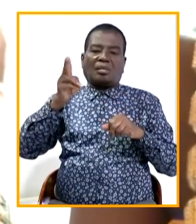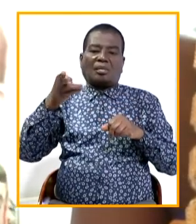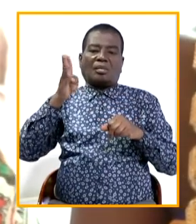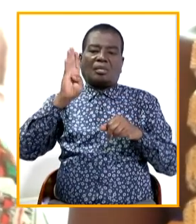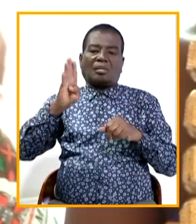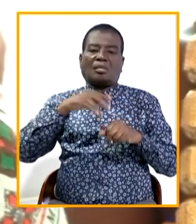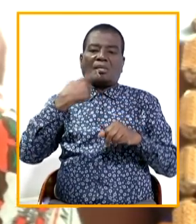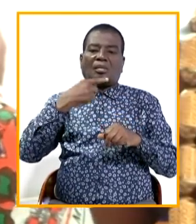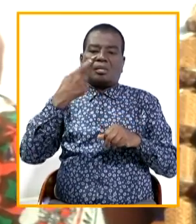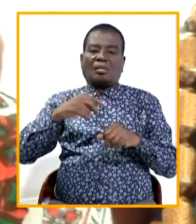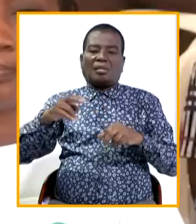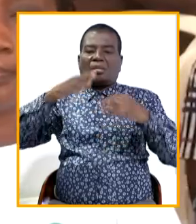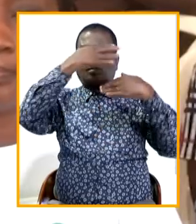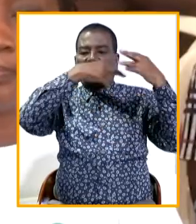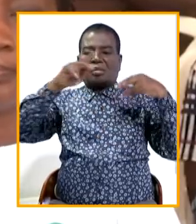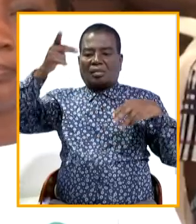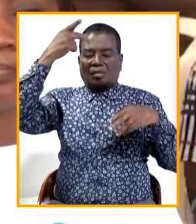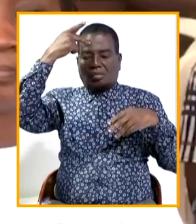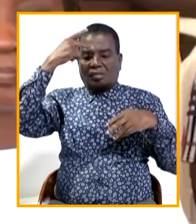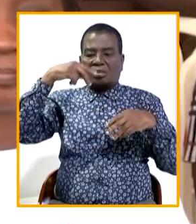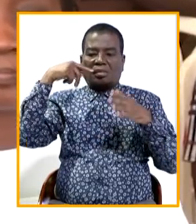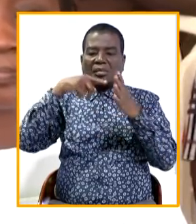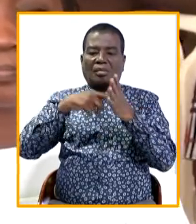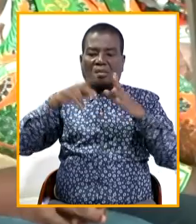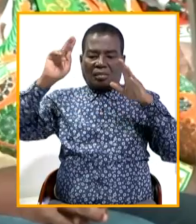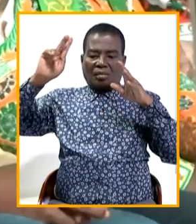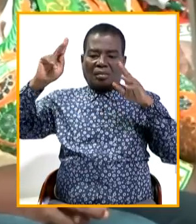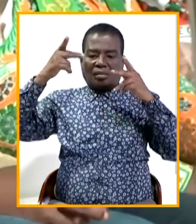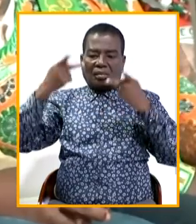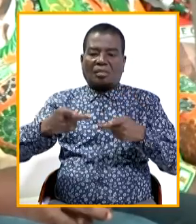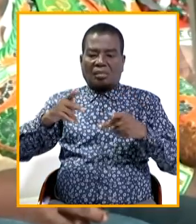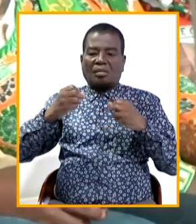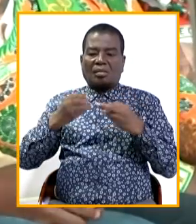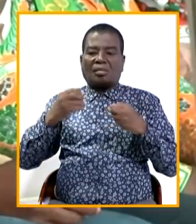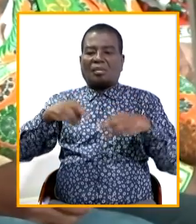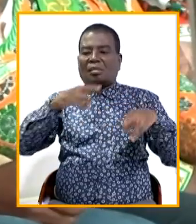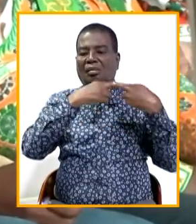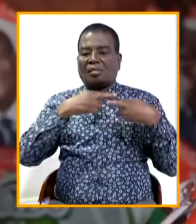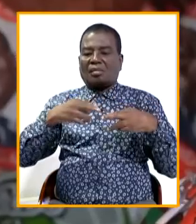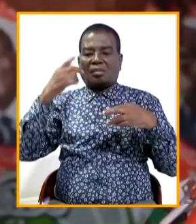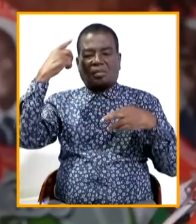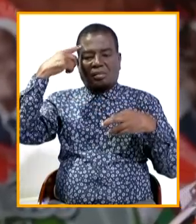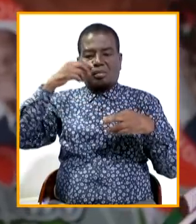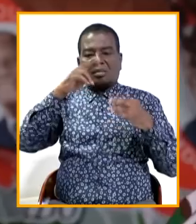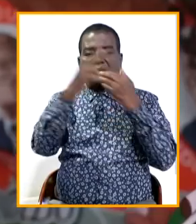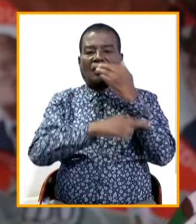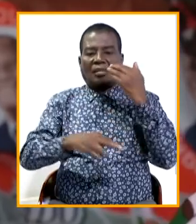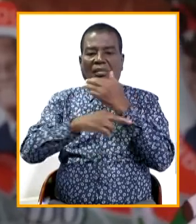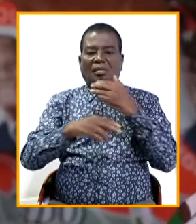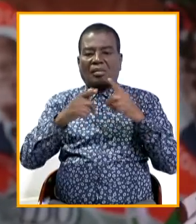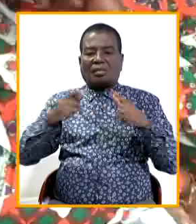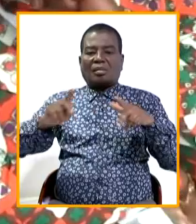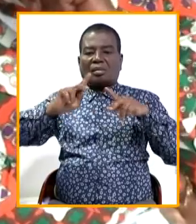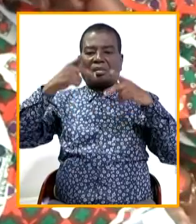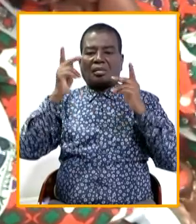il est l'héritier politique. Il faut noter la présence de plusieurs cadres de la localité et des hautes personnalités politiques